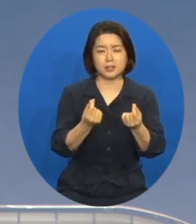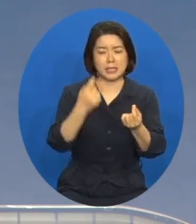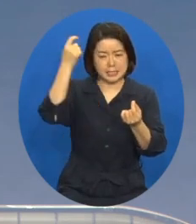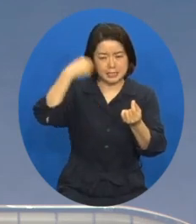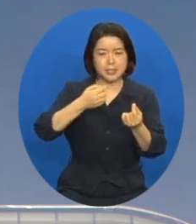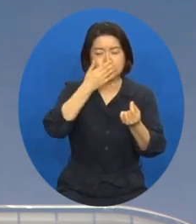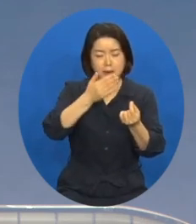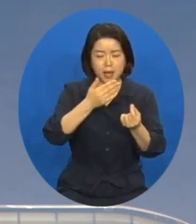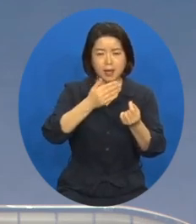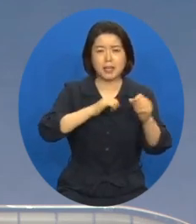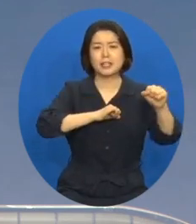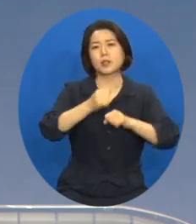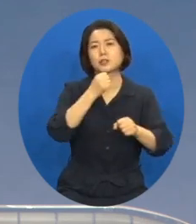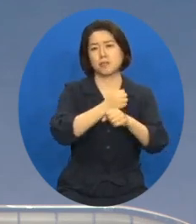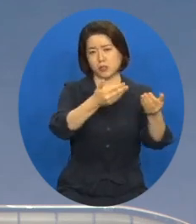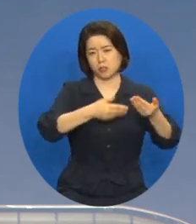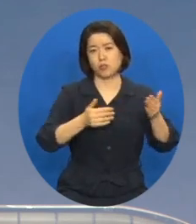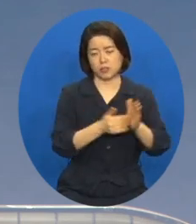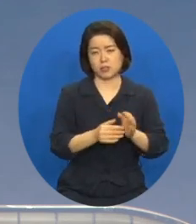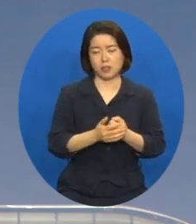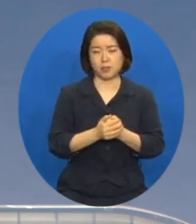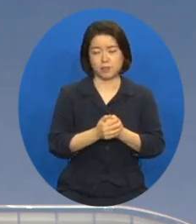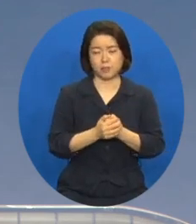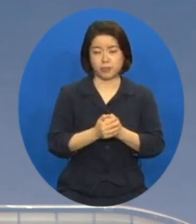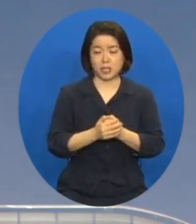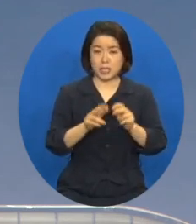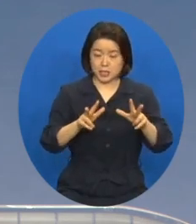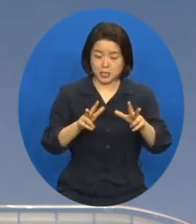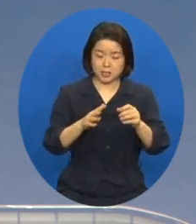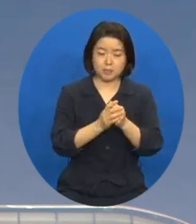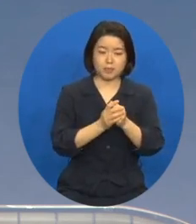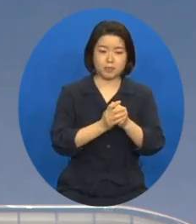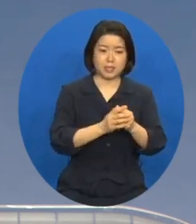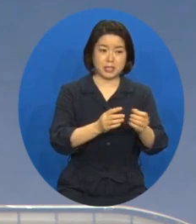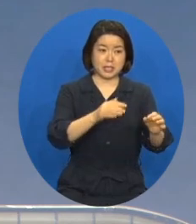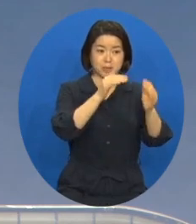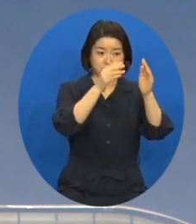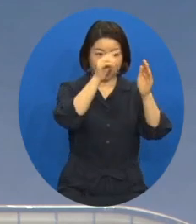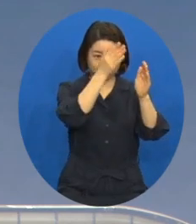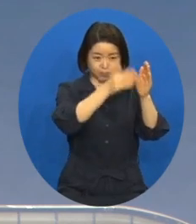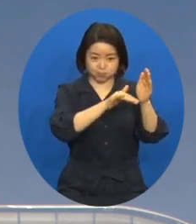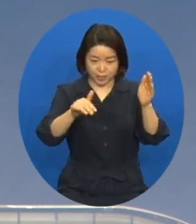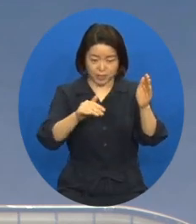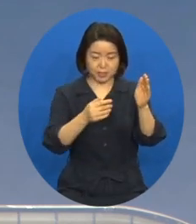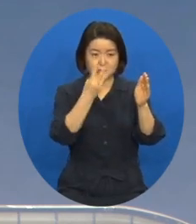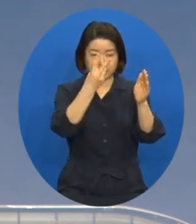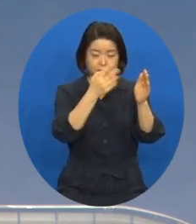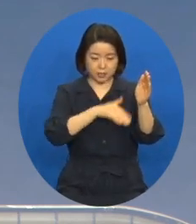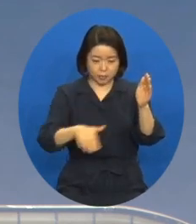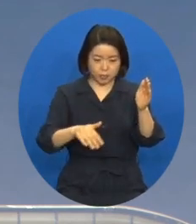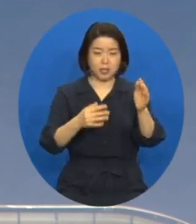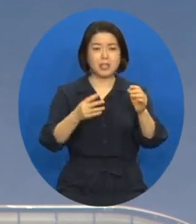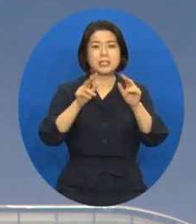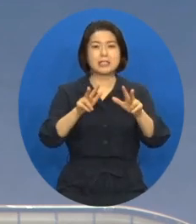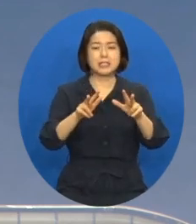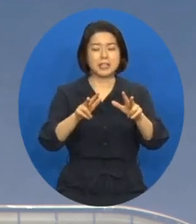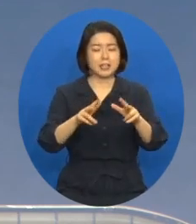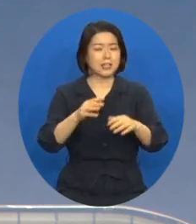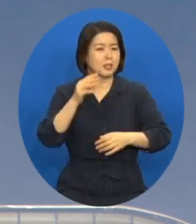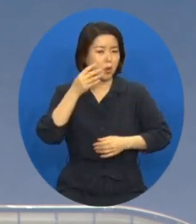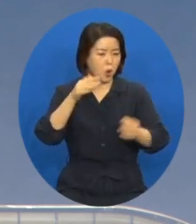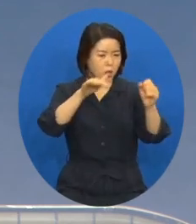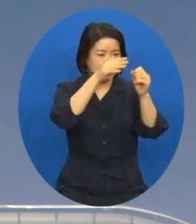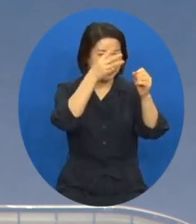해주셨어요. 예, 1시간 기도 시즌3입니다. 50일 동안 이제 8월 31일까지